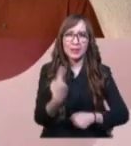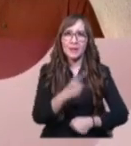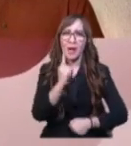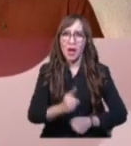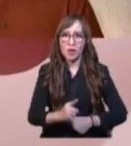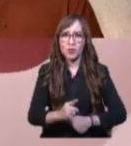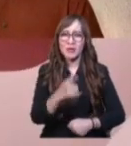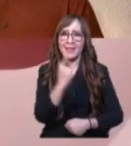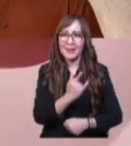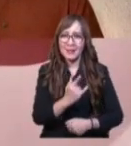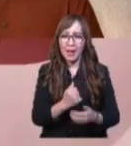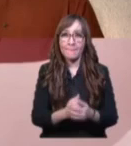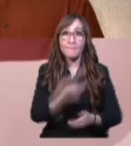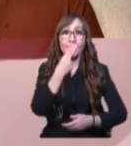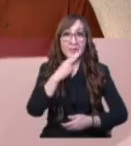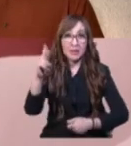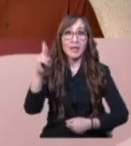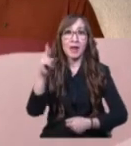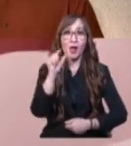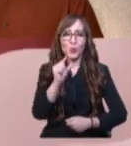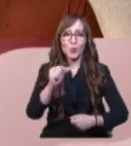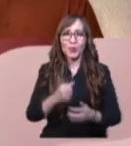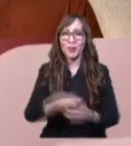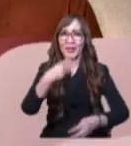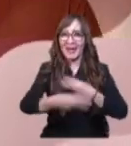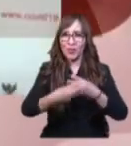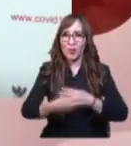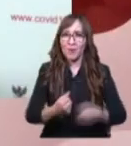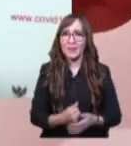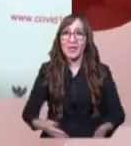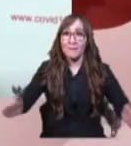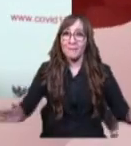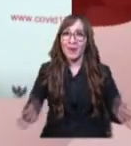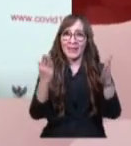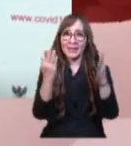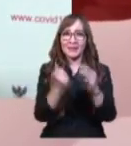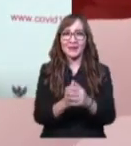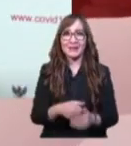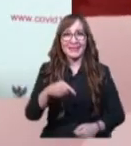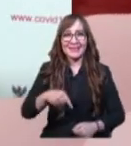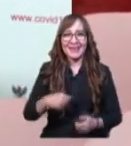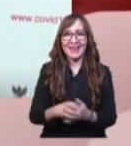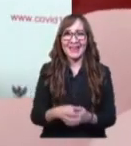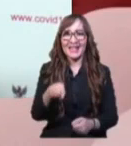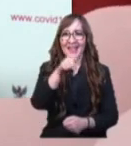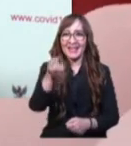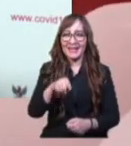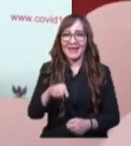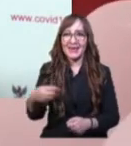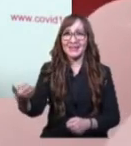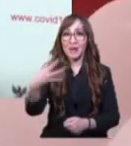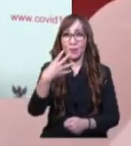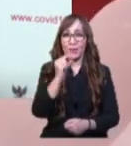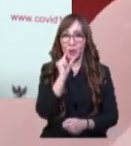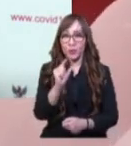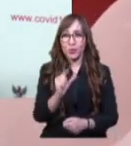tetap optimis demi ekonomi bangkit. Selanjutnya, kita akan memasuki sesi tanya-jawab. Dan bagi Anda